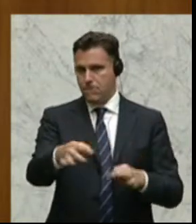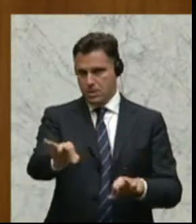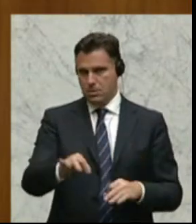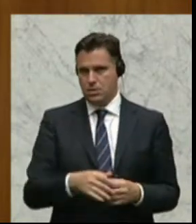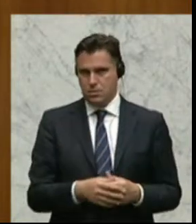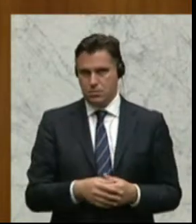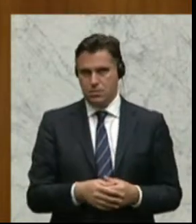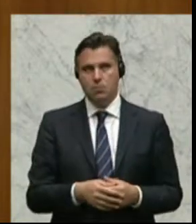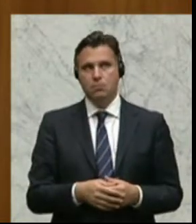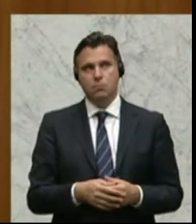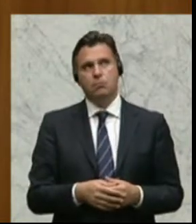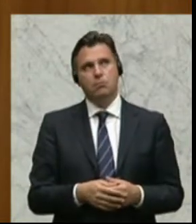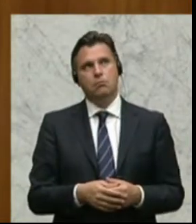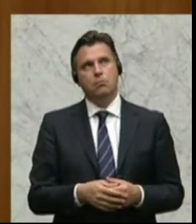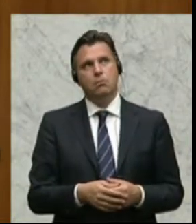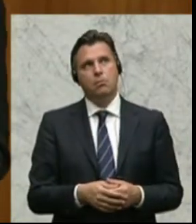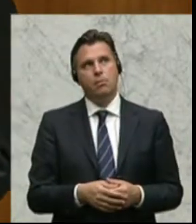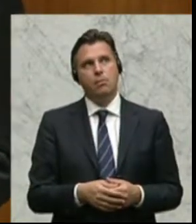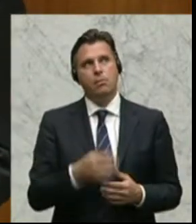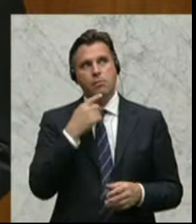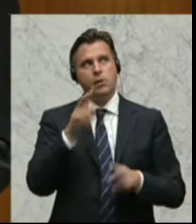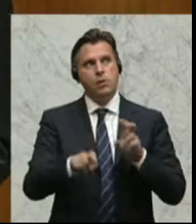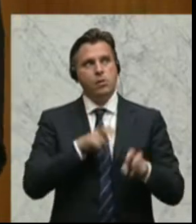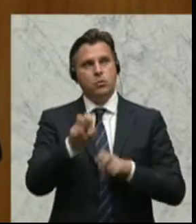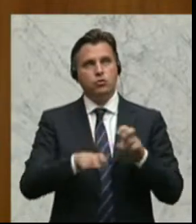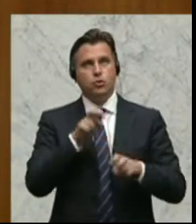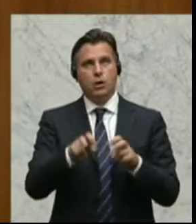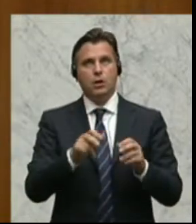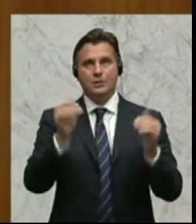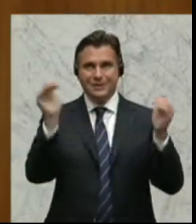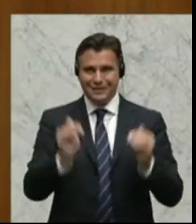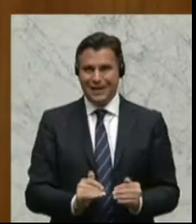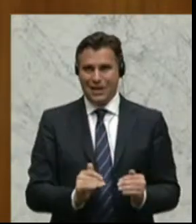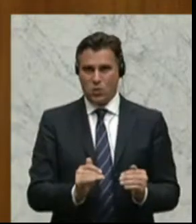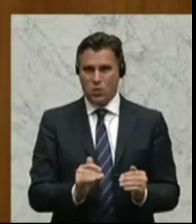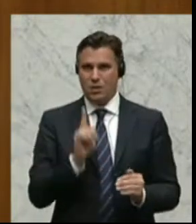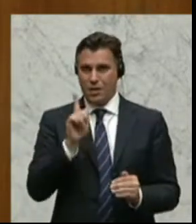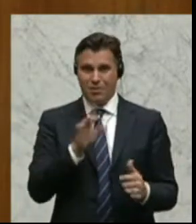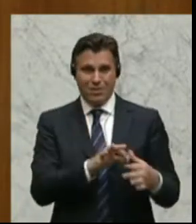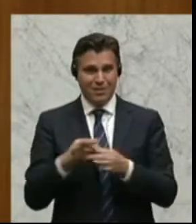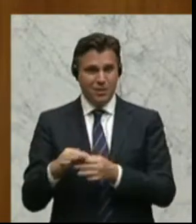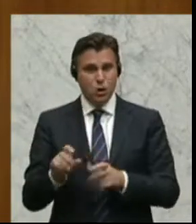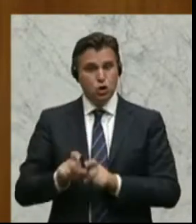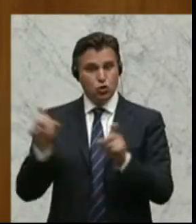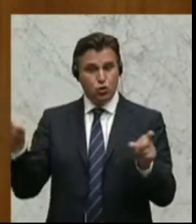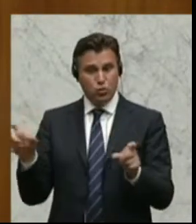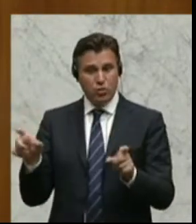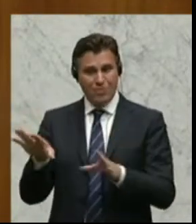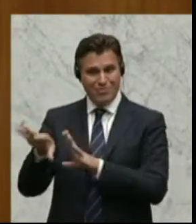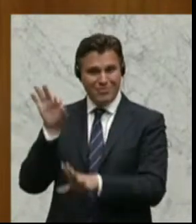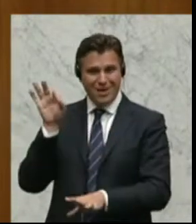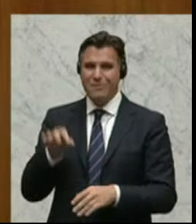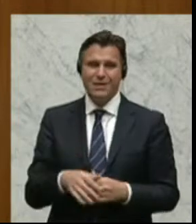mich ist auch klar, dass Steuersenkungen, die mit Schulden finanziert werden, in Wahrheit Steuererhöhungen von morgen